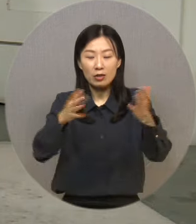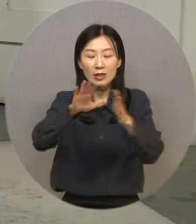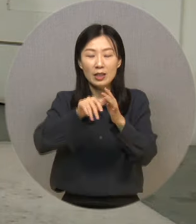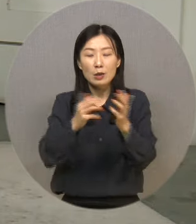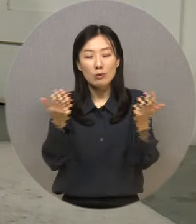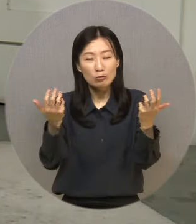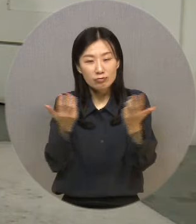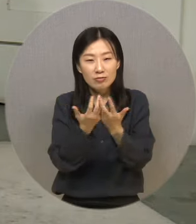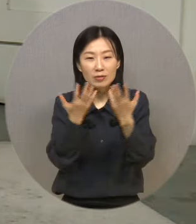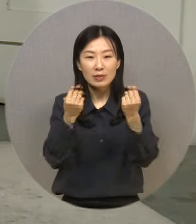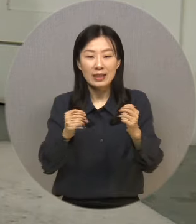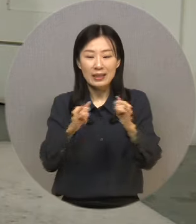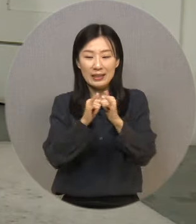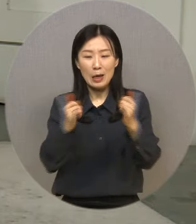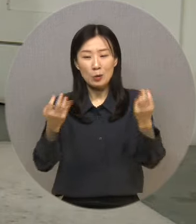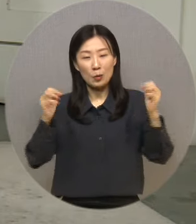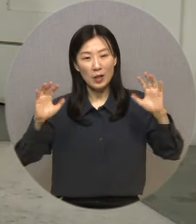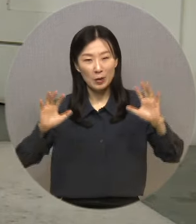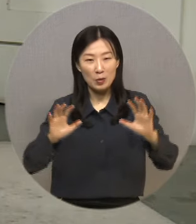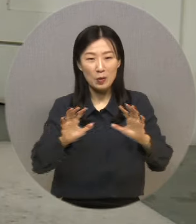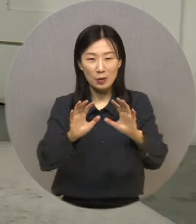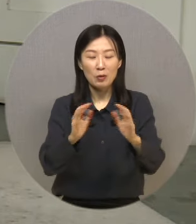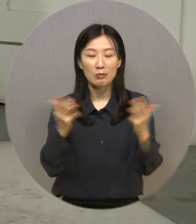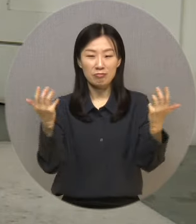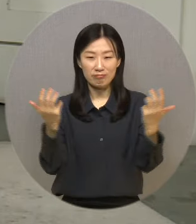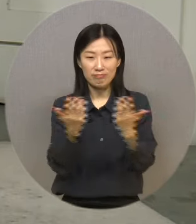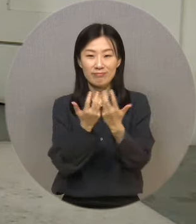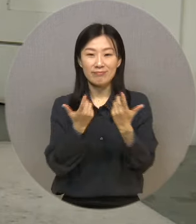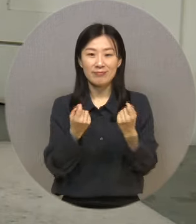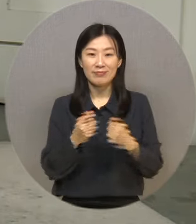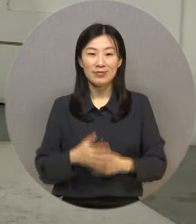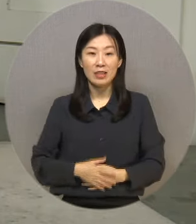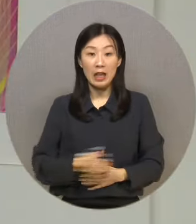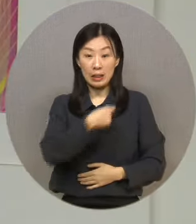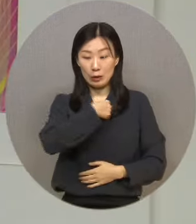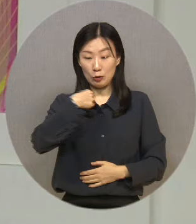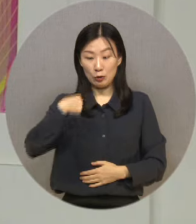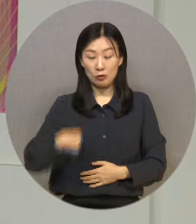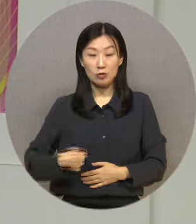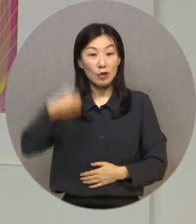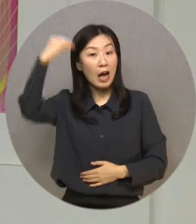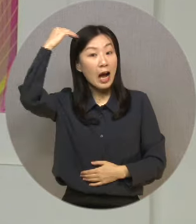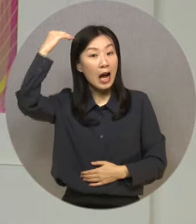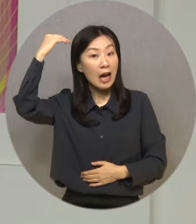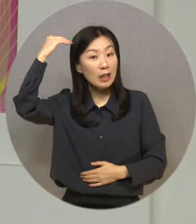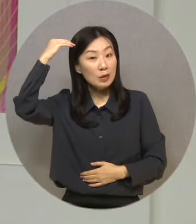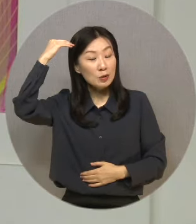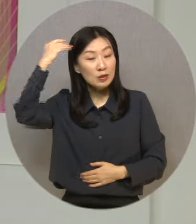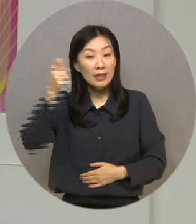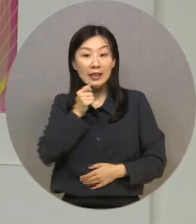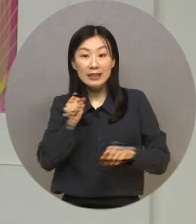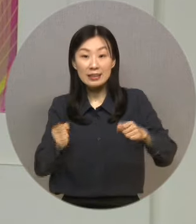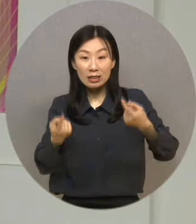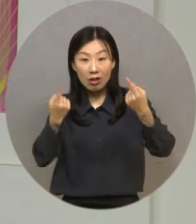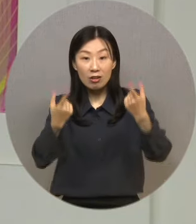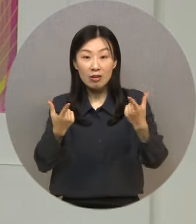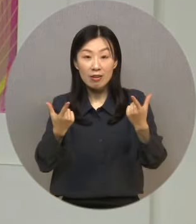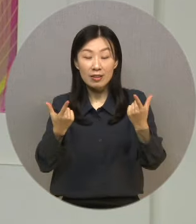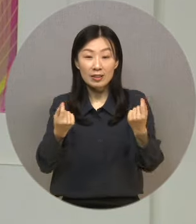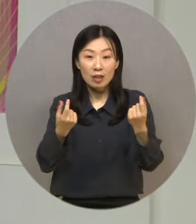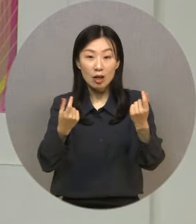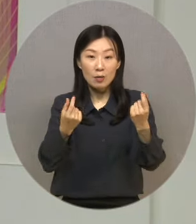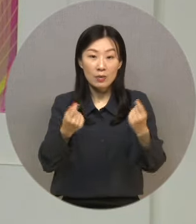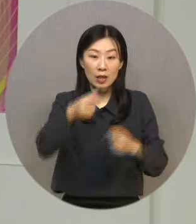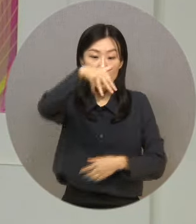더더욱이 사람이 많이 모이고 네. 예, 풍요롭죠. 예. 중국에도 우리 그 한국의 설 명절처럼 춘절이라고